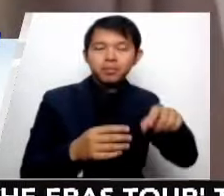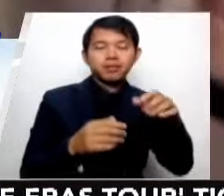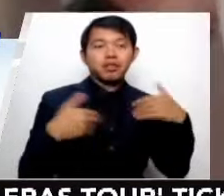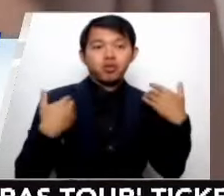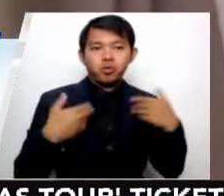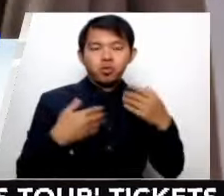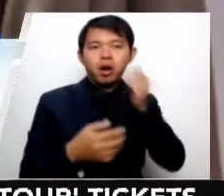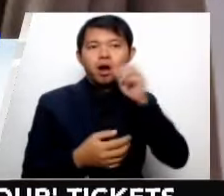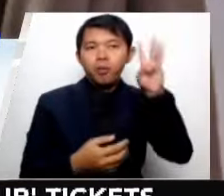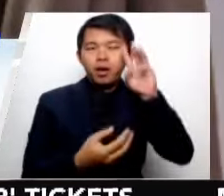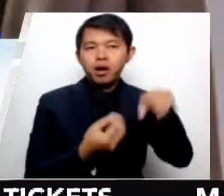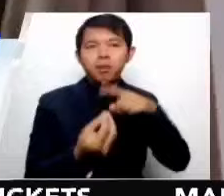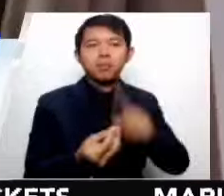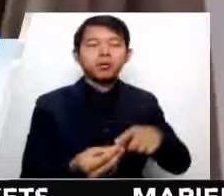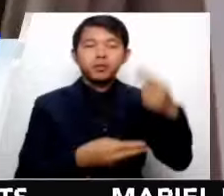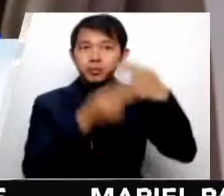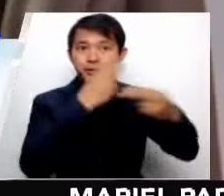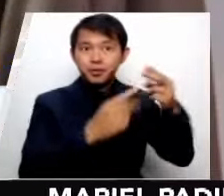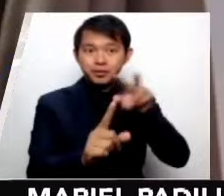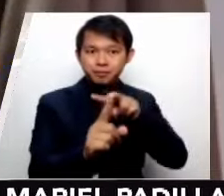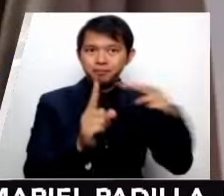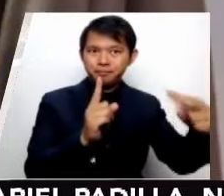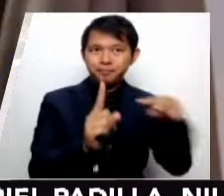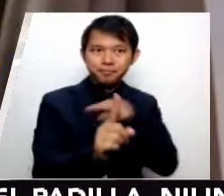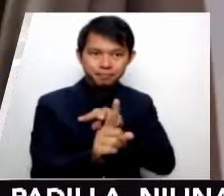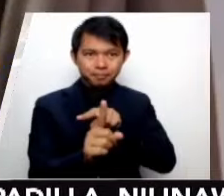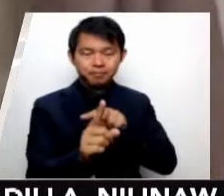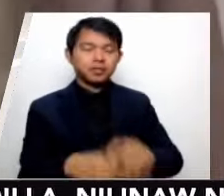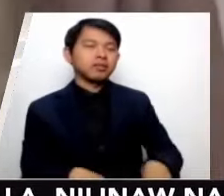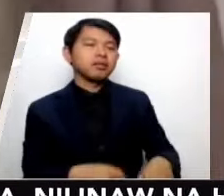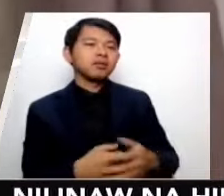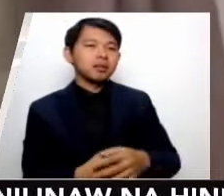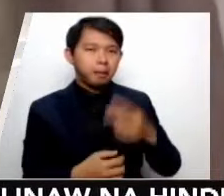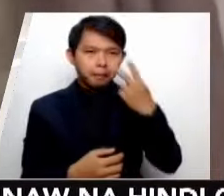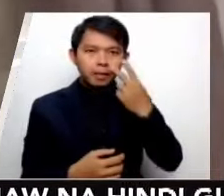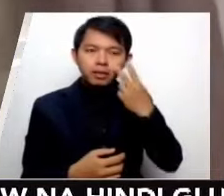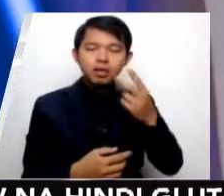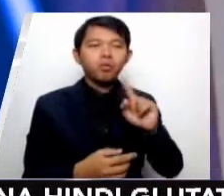kasaysayan. Doon daw makikilatis kung ano ang tama at mali.